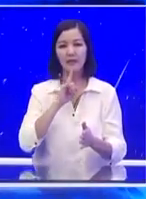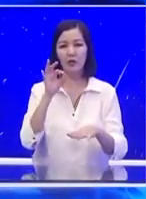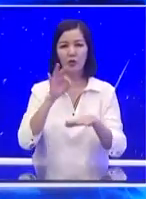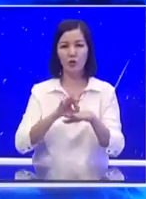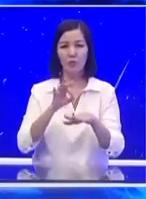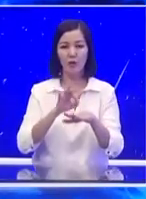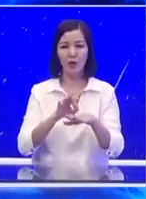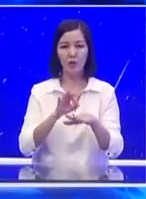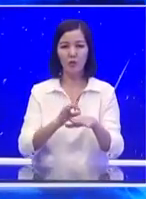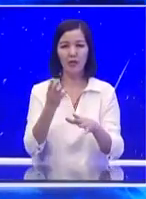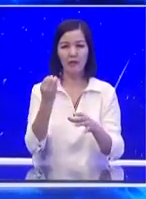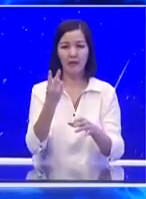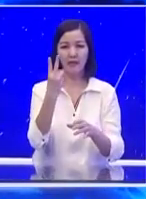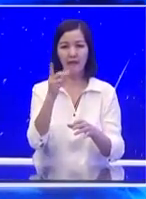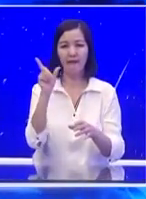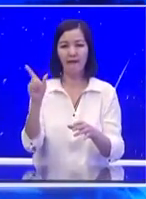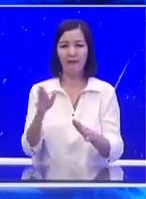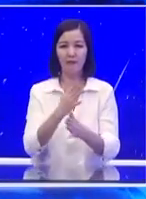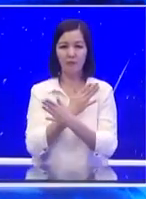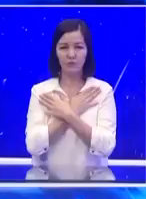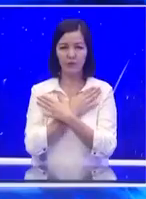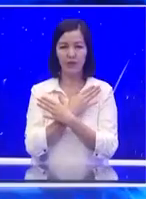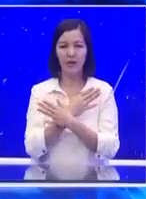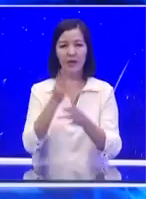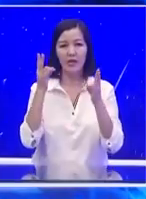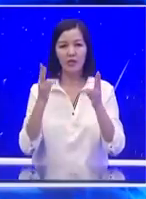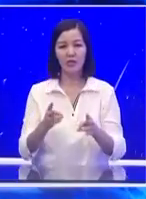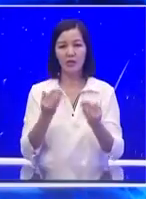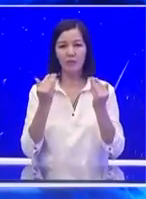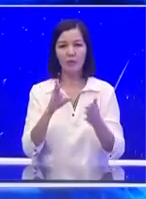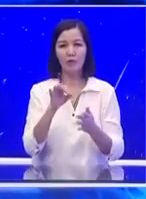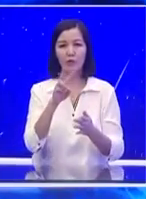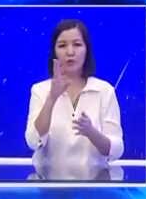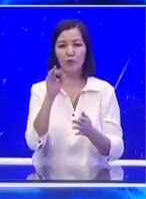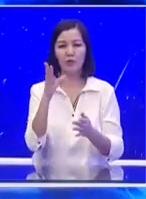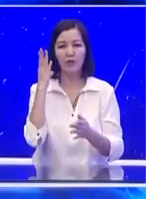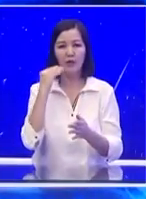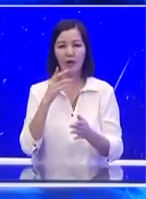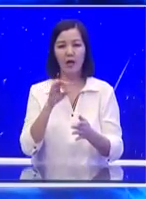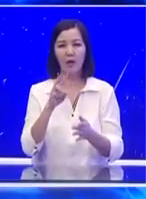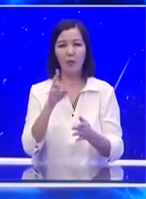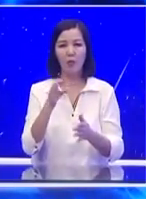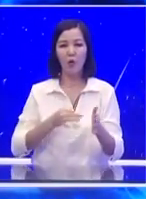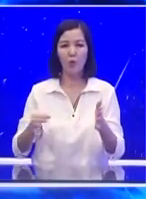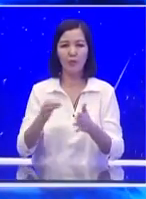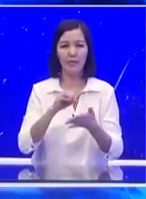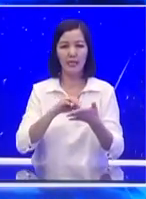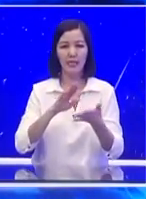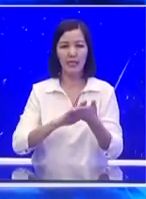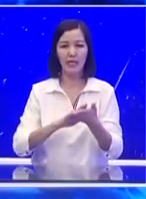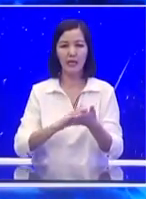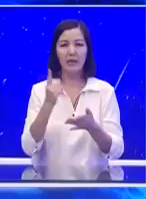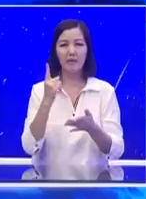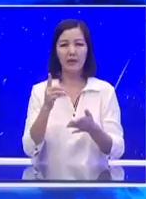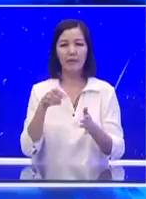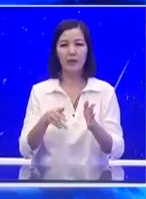Қазақстанда жұқпалы індет тағы екі адамды жалмады. Қайғылы жағдай бүгін Түркістан және Ақмола облыстарында тіркелген. Олардың